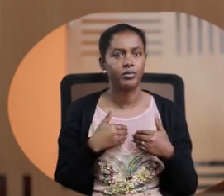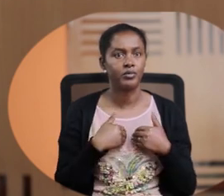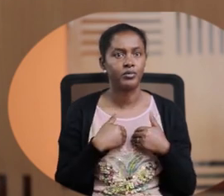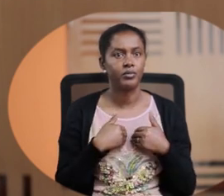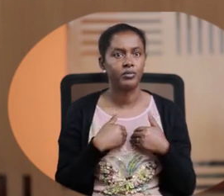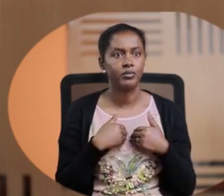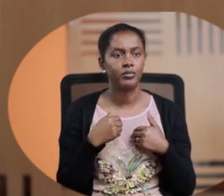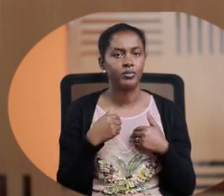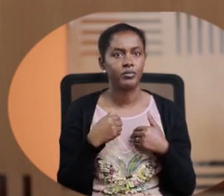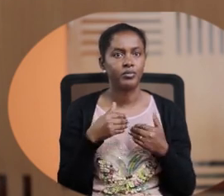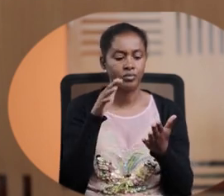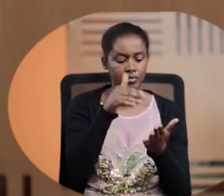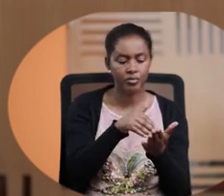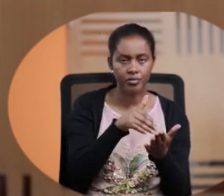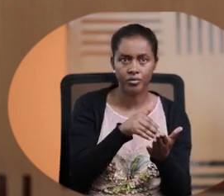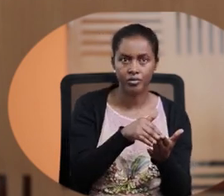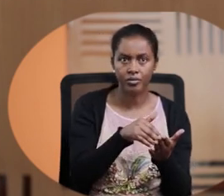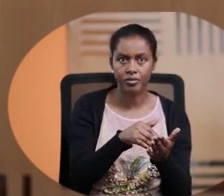as immoo maaltu jira